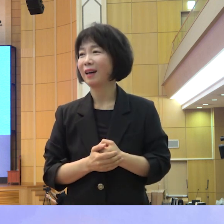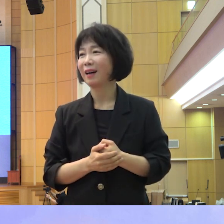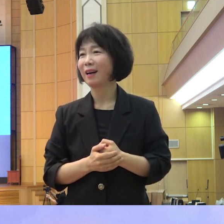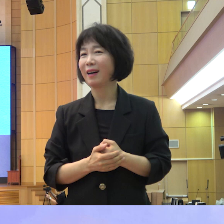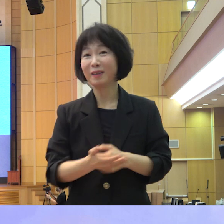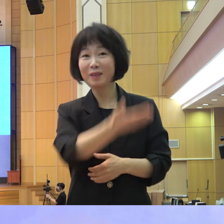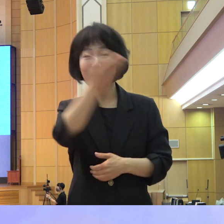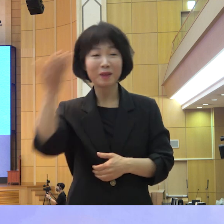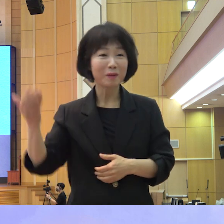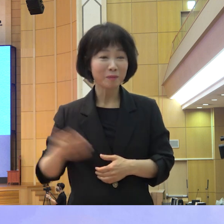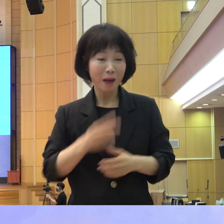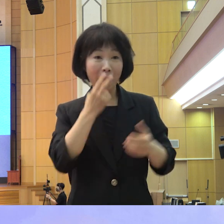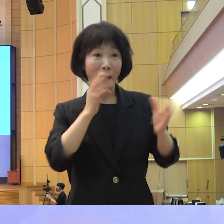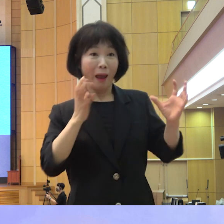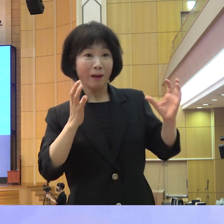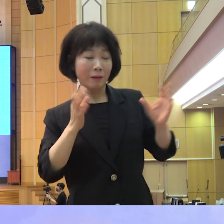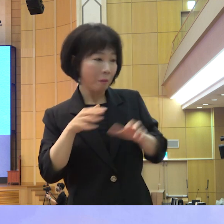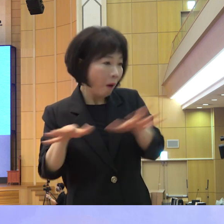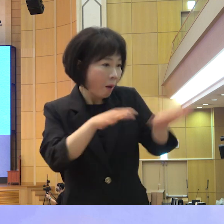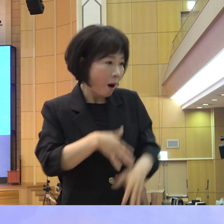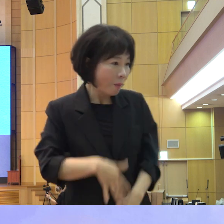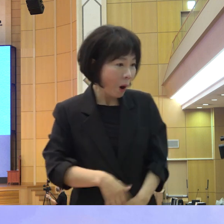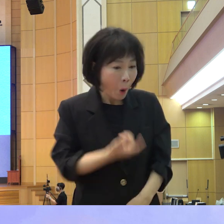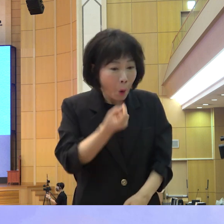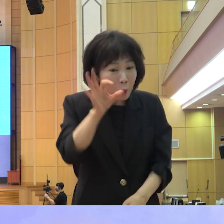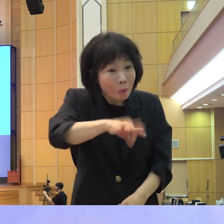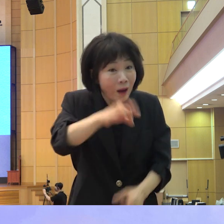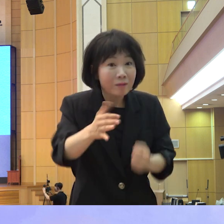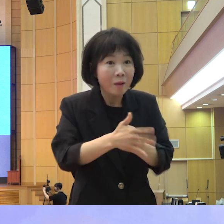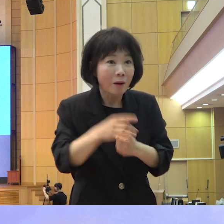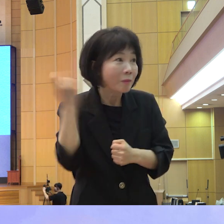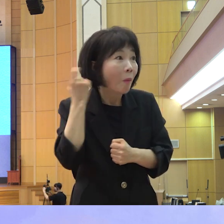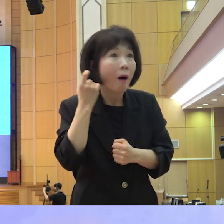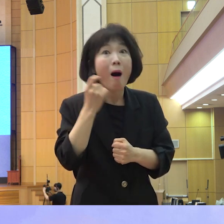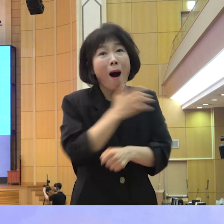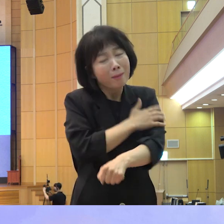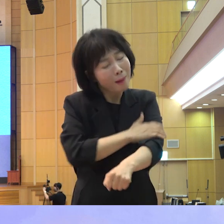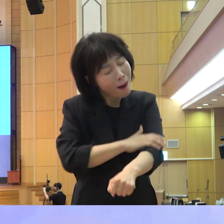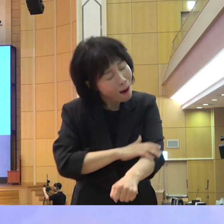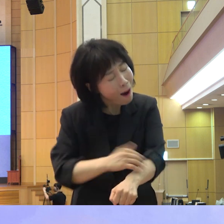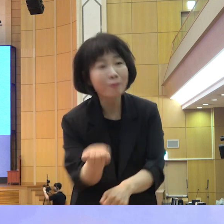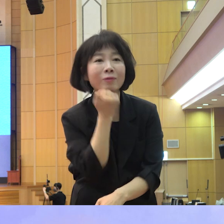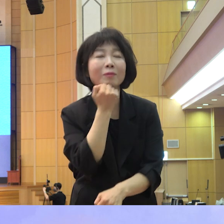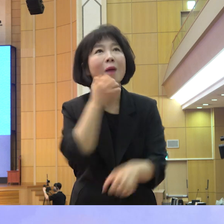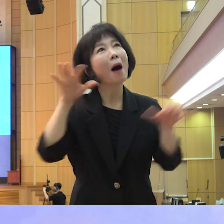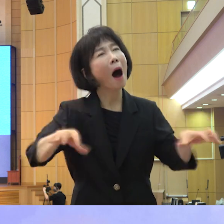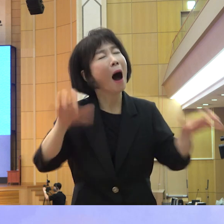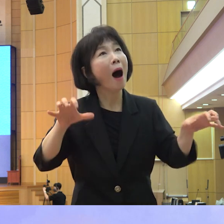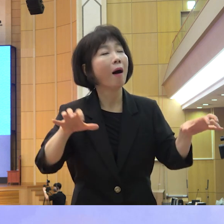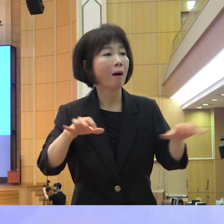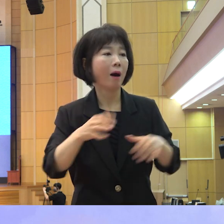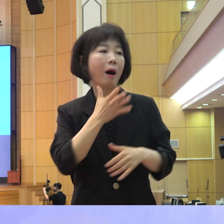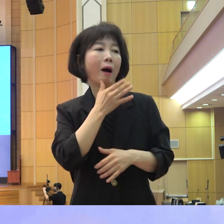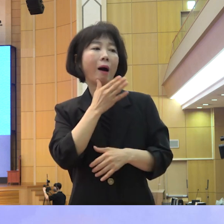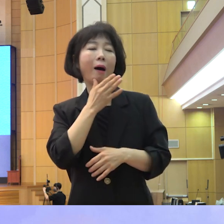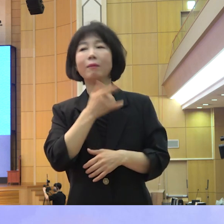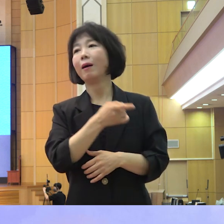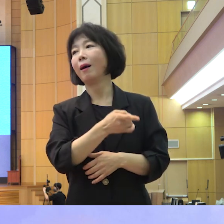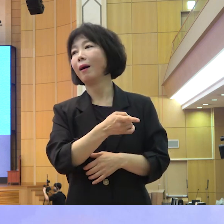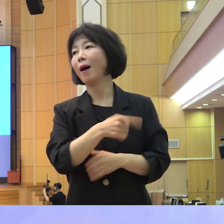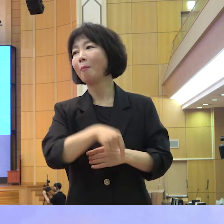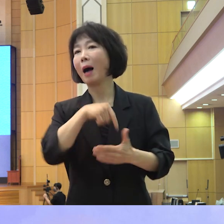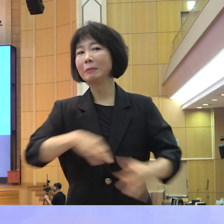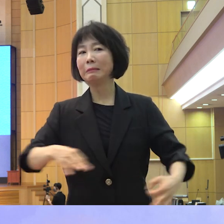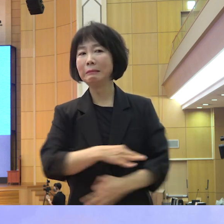어린아이들은요 진짜 별거 아닌 거 가지고도 정말 잘 웃어요. 그만큼 무슨 얘기예요? 순수하다라는 거예요. 거짓이